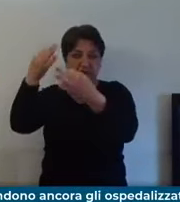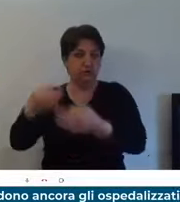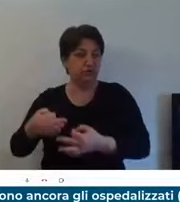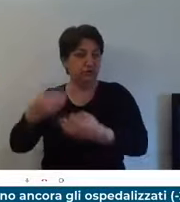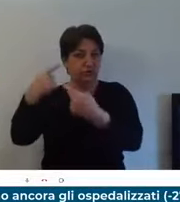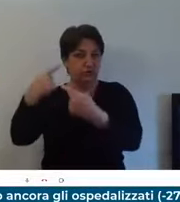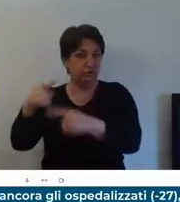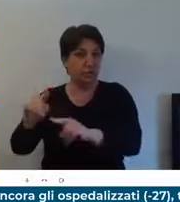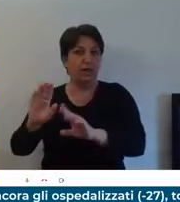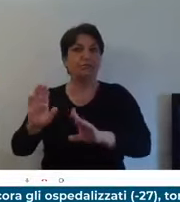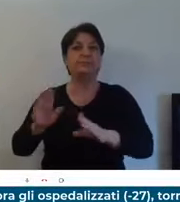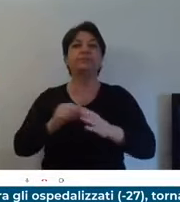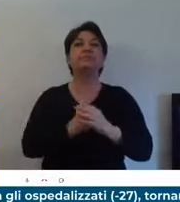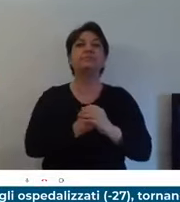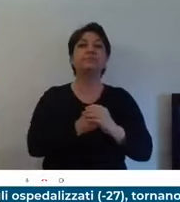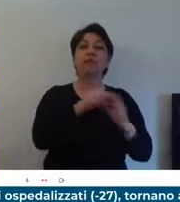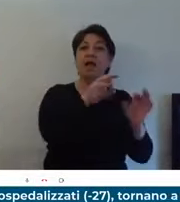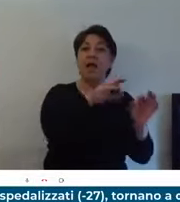quant'altro.